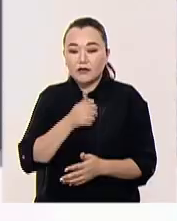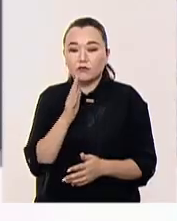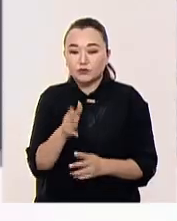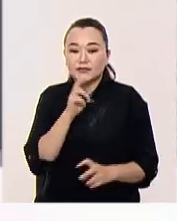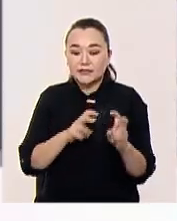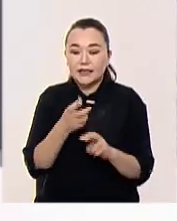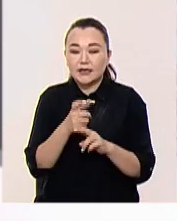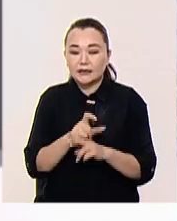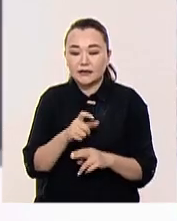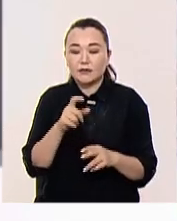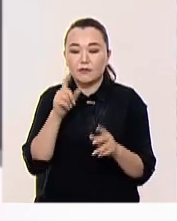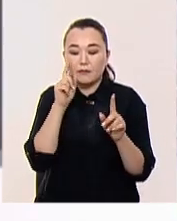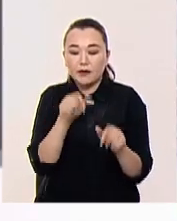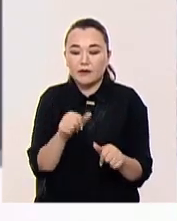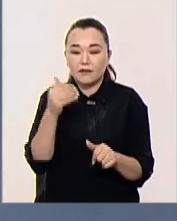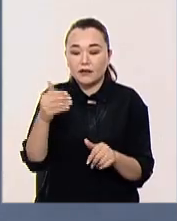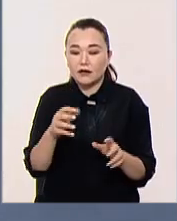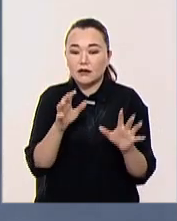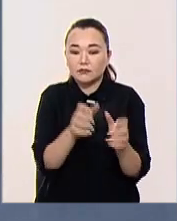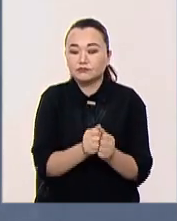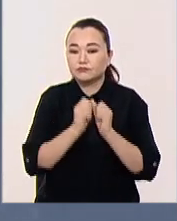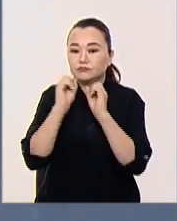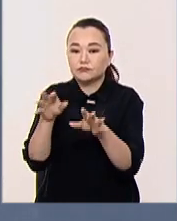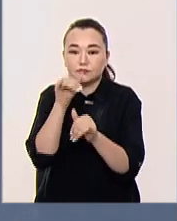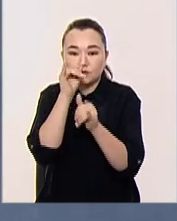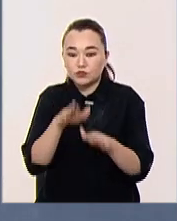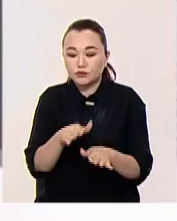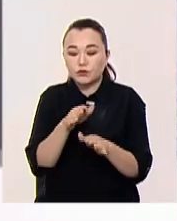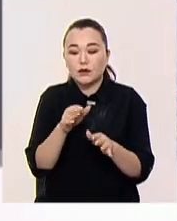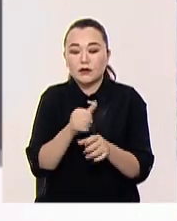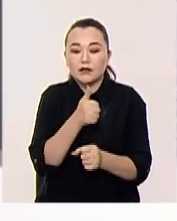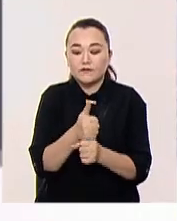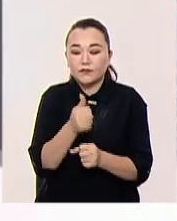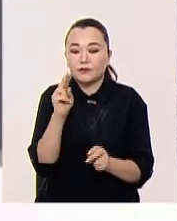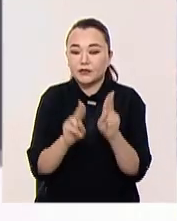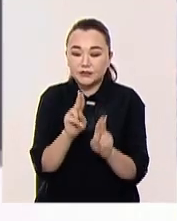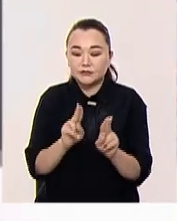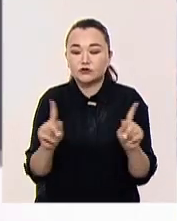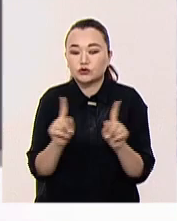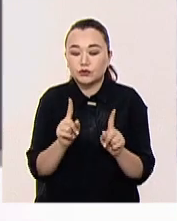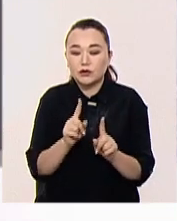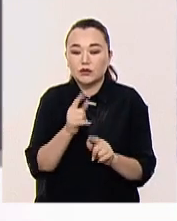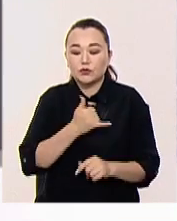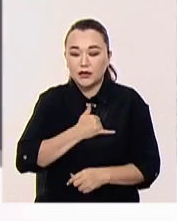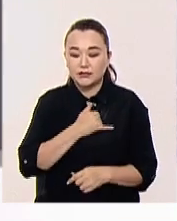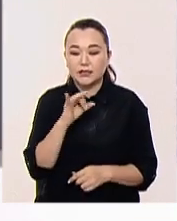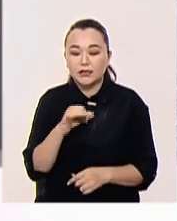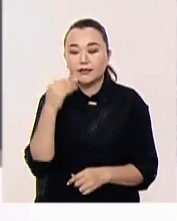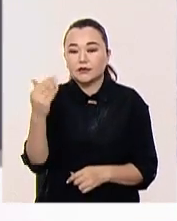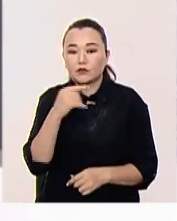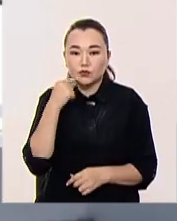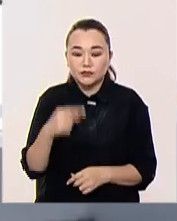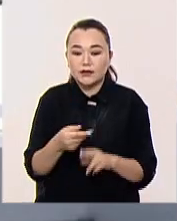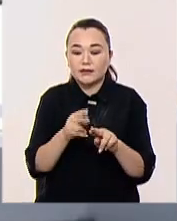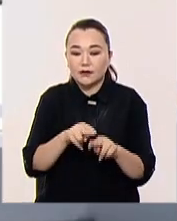не является правовым основанием для их выдачи. Самый главный принцип здесь, чтобы и у нас, и на той стороне